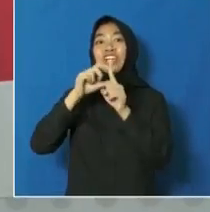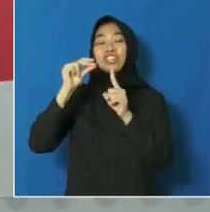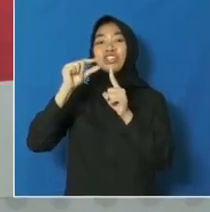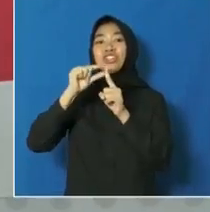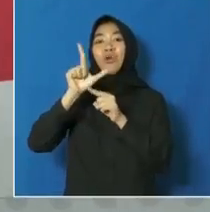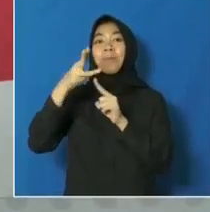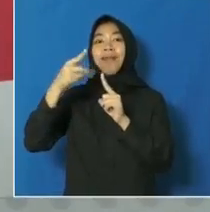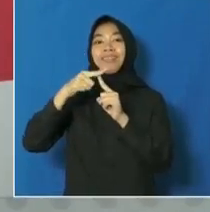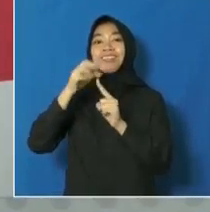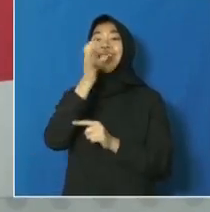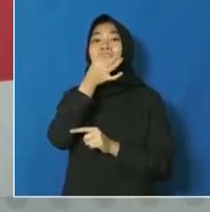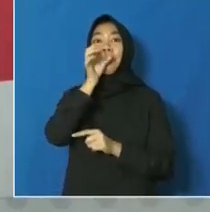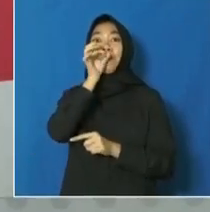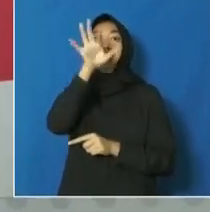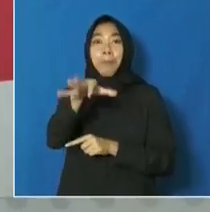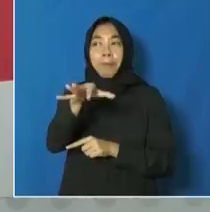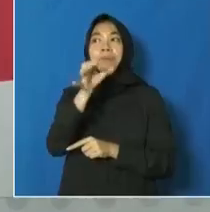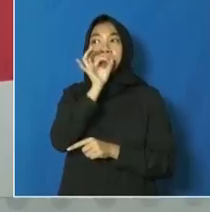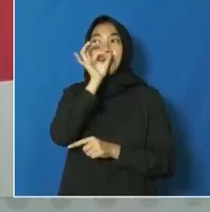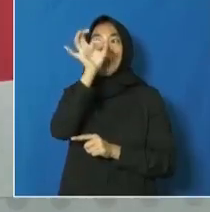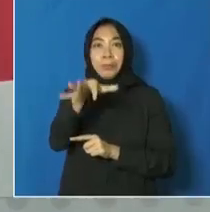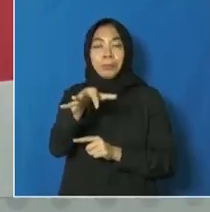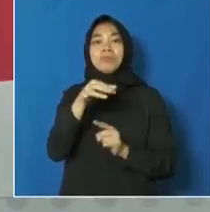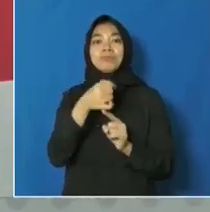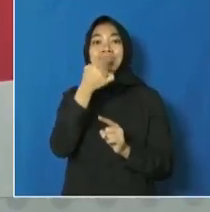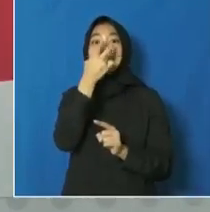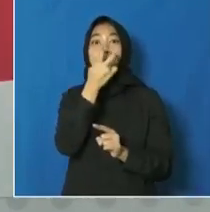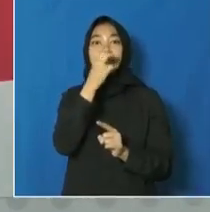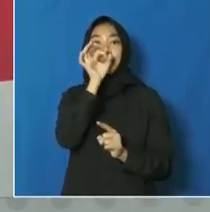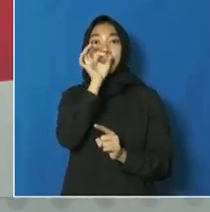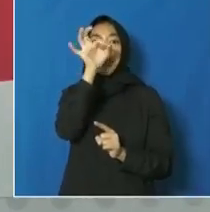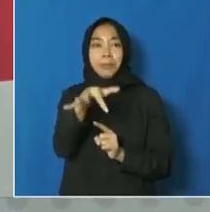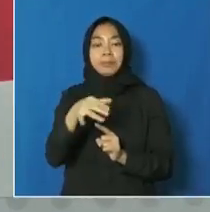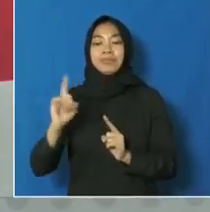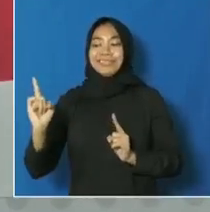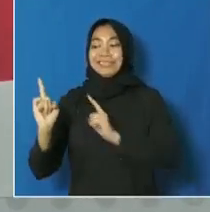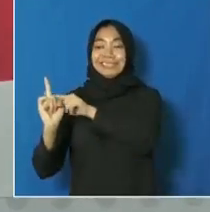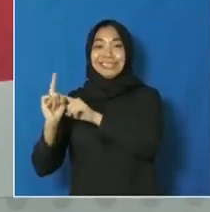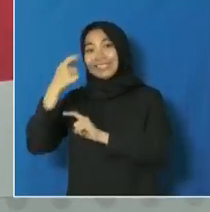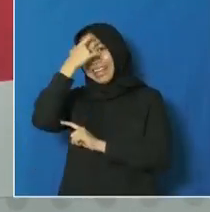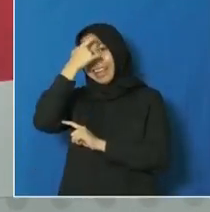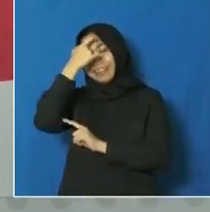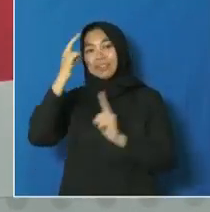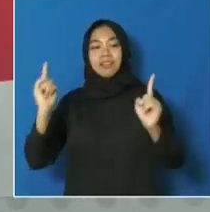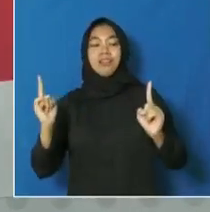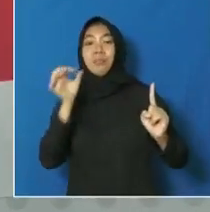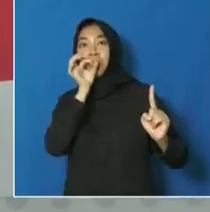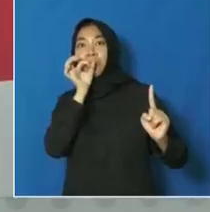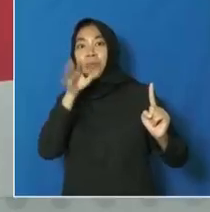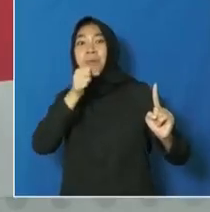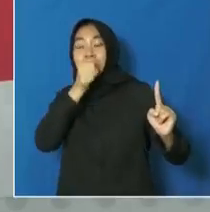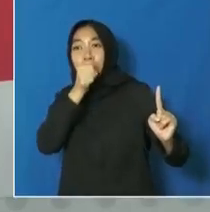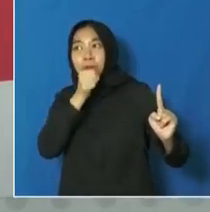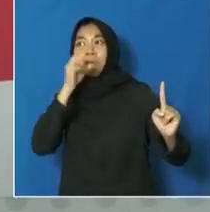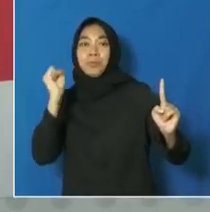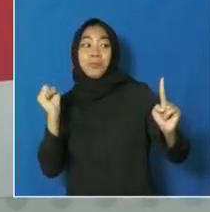lendir kecil-kecil dari dinding saluran nafas dari seseorang yang sakit yang keluar pada saat dia batuk, pada